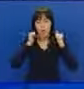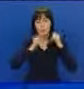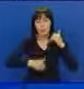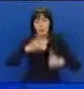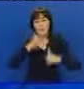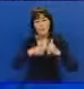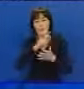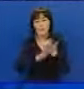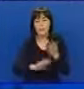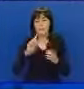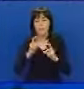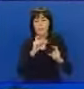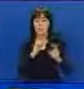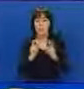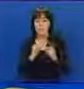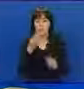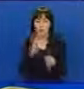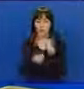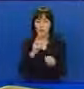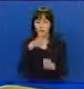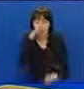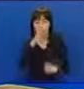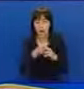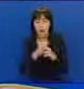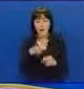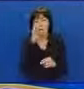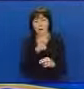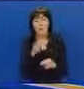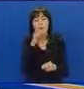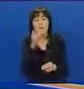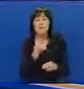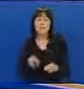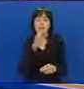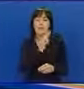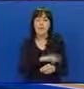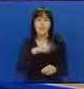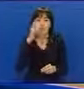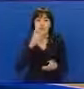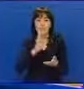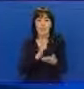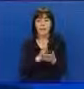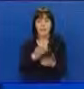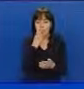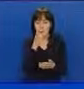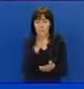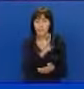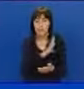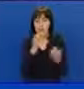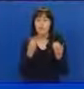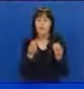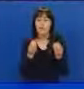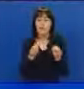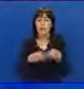қызды. Алдымен шахмат ойналды. Алдыңғы аға буыннан сабақ алған жастар еңбектің ескерусіз қалмайтынына көзі жетті. Иә,